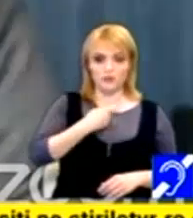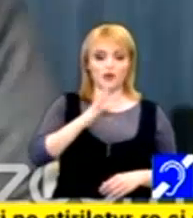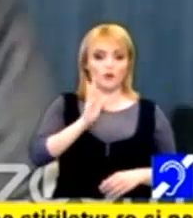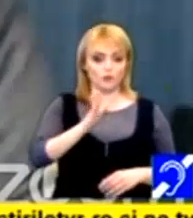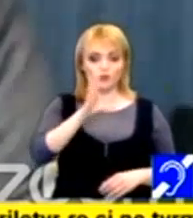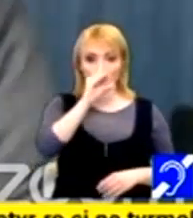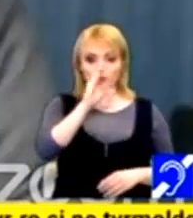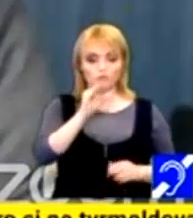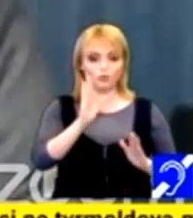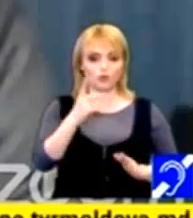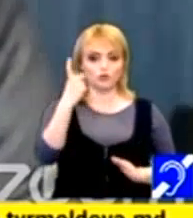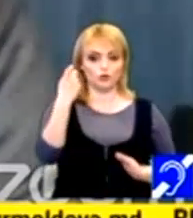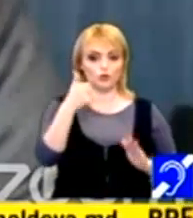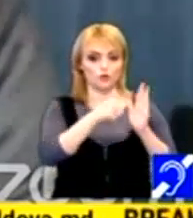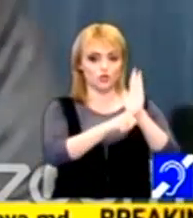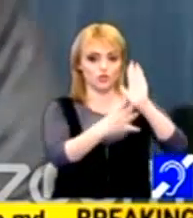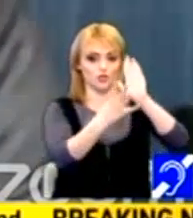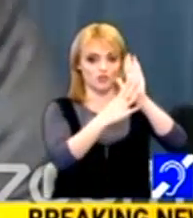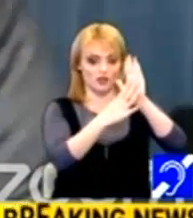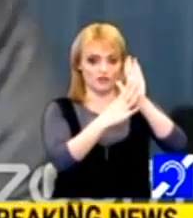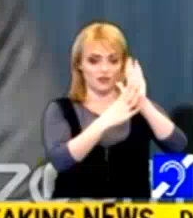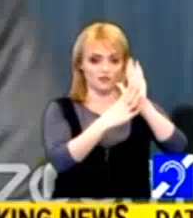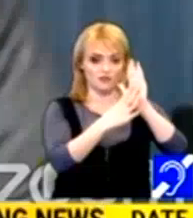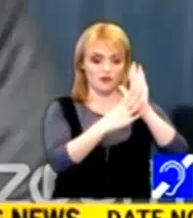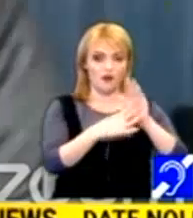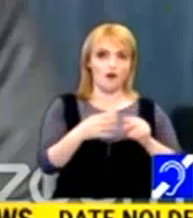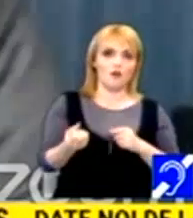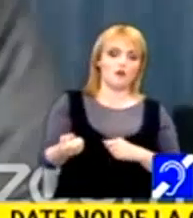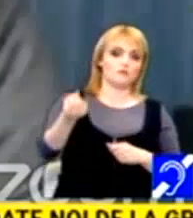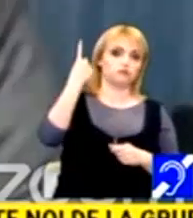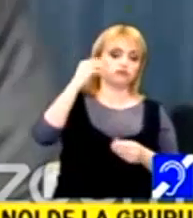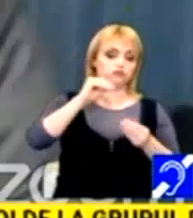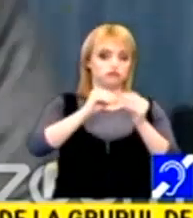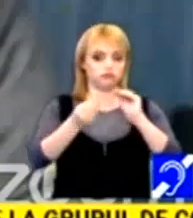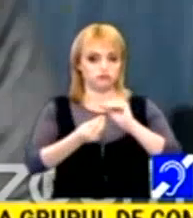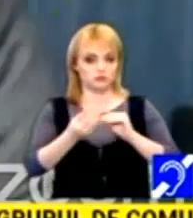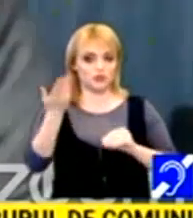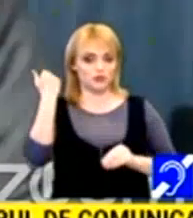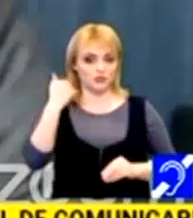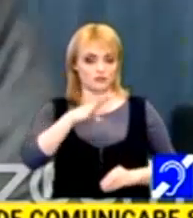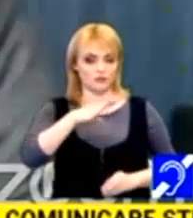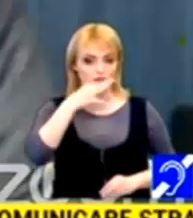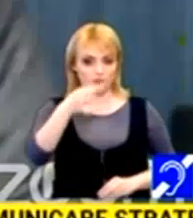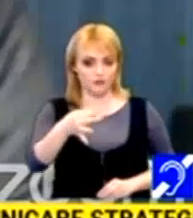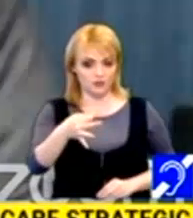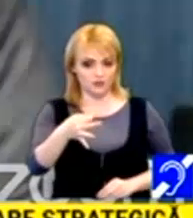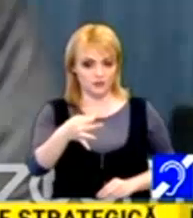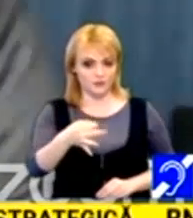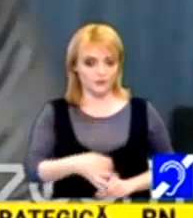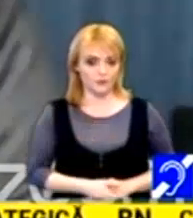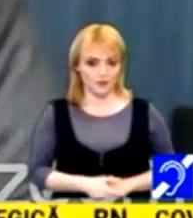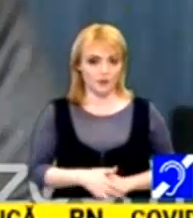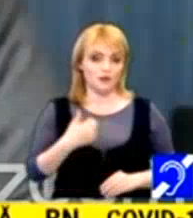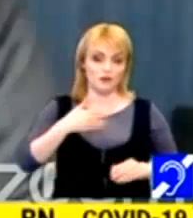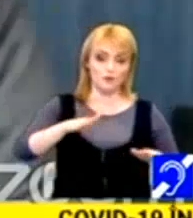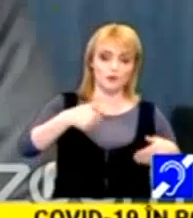microbuzul 169. Și aici ne-am pomenit cu acea problemă despre care vorbeam anterior. Și am